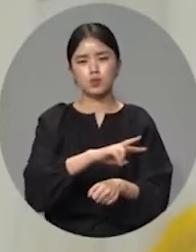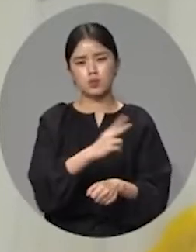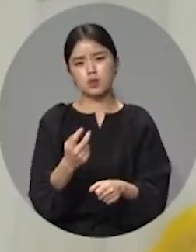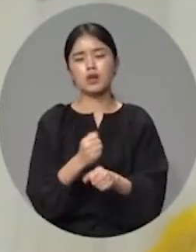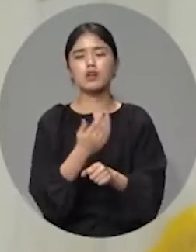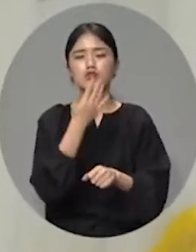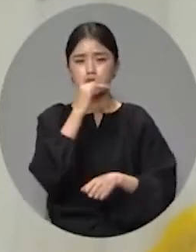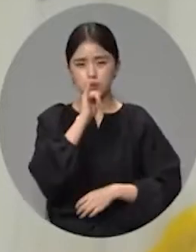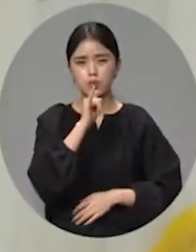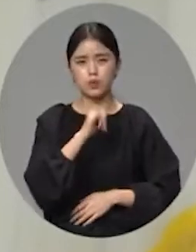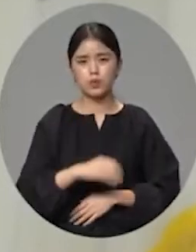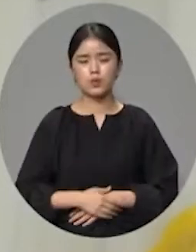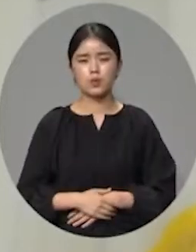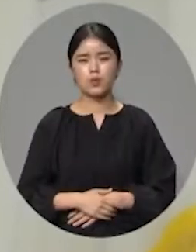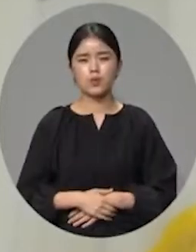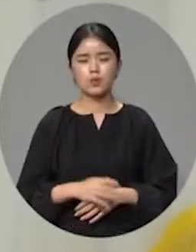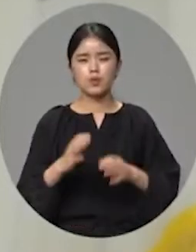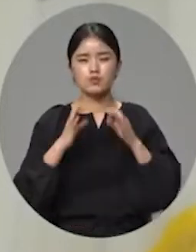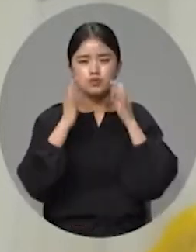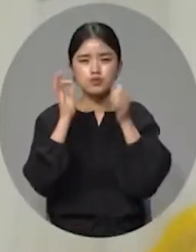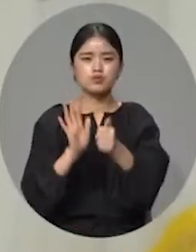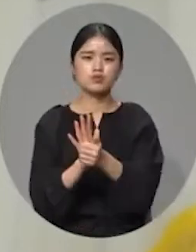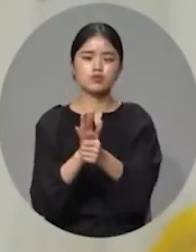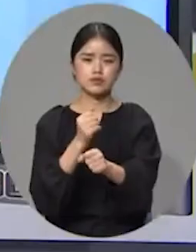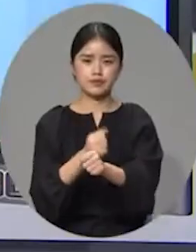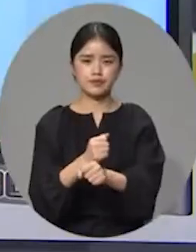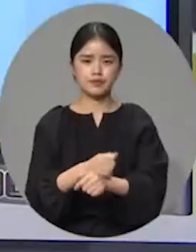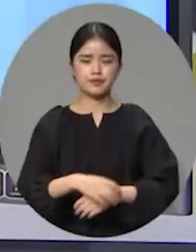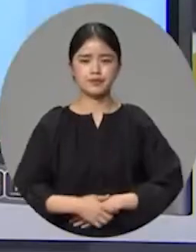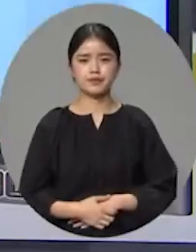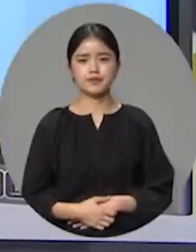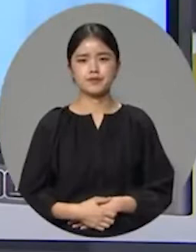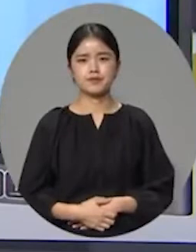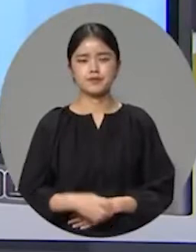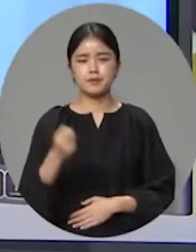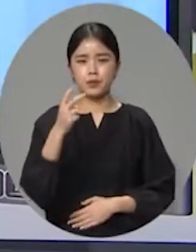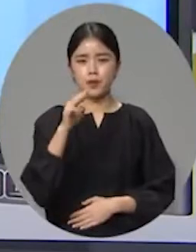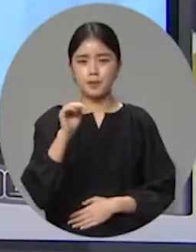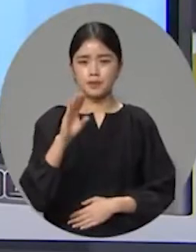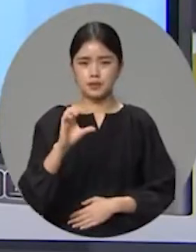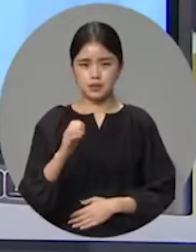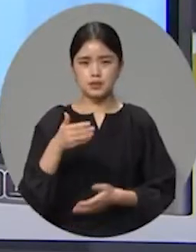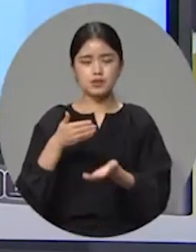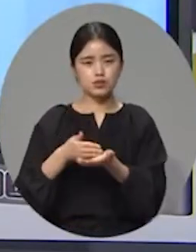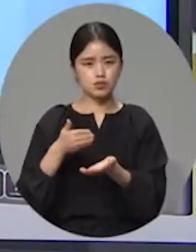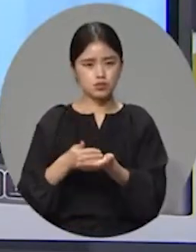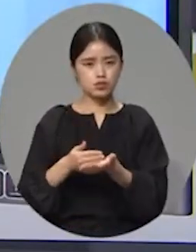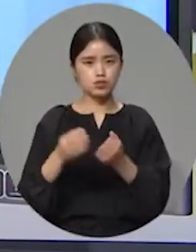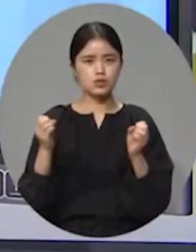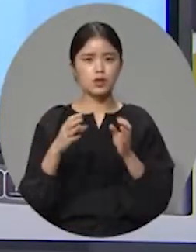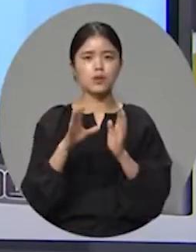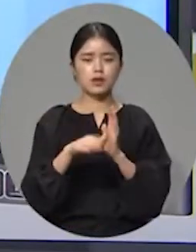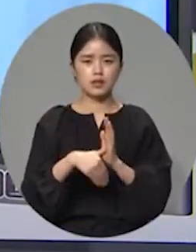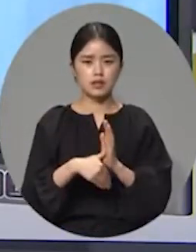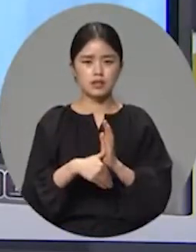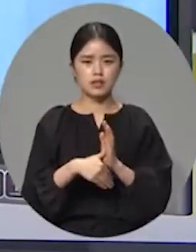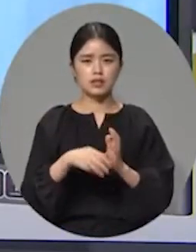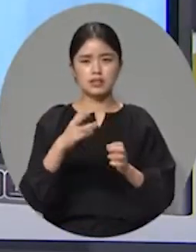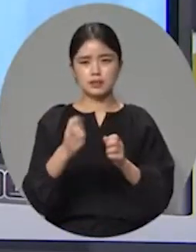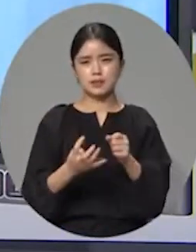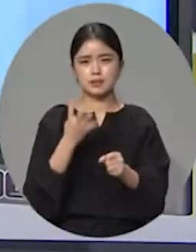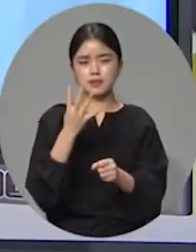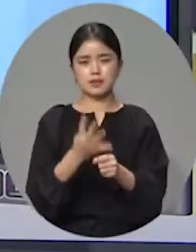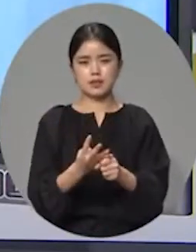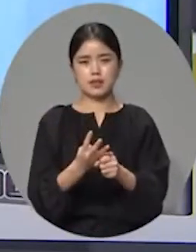있도록 R&D 투자를 지원하겠습니다. 네, 그리고 MBC 뉴스회전 대담회에서는 34년